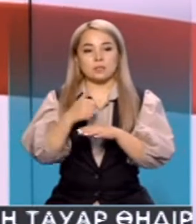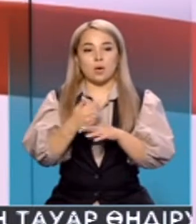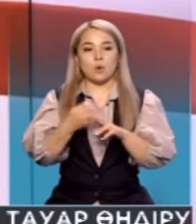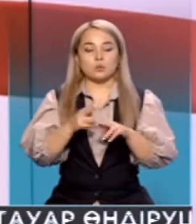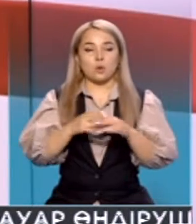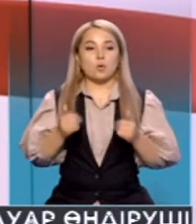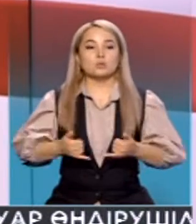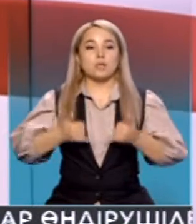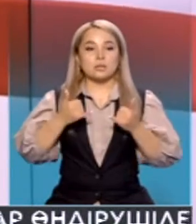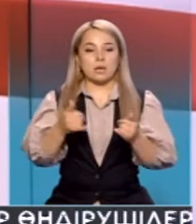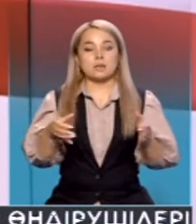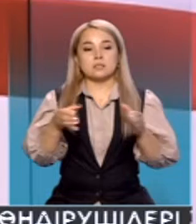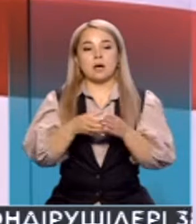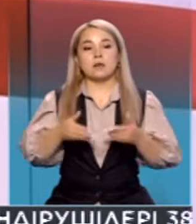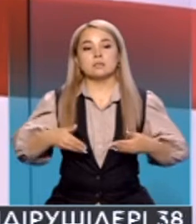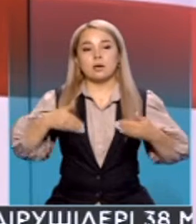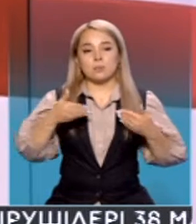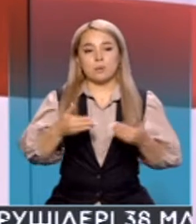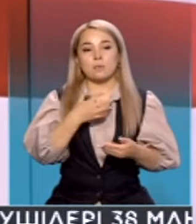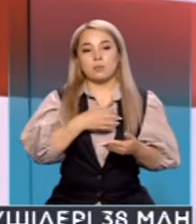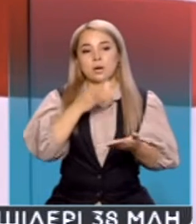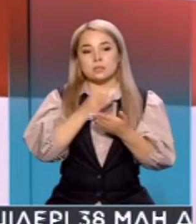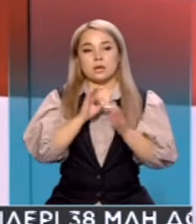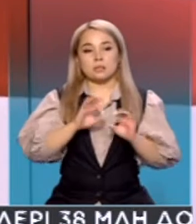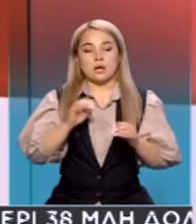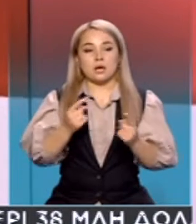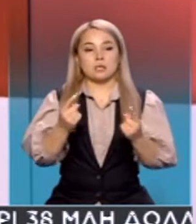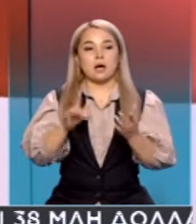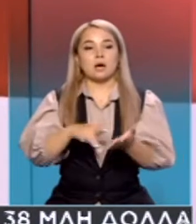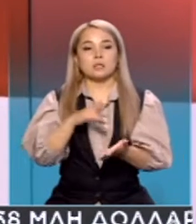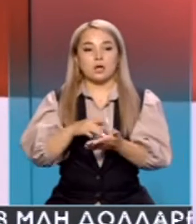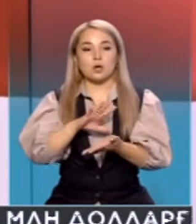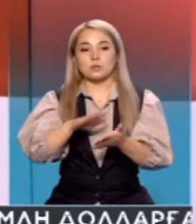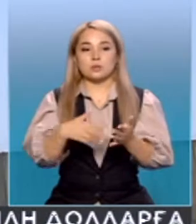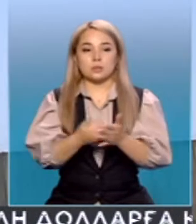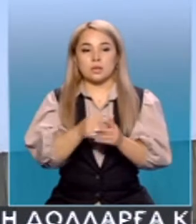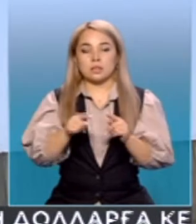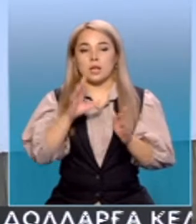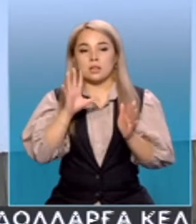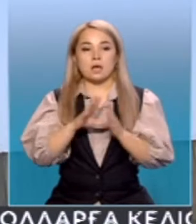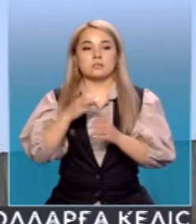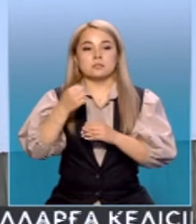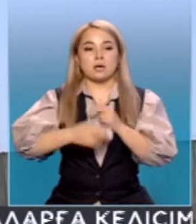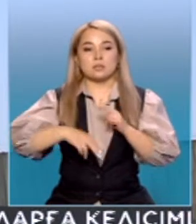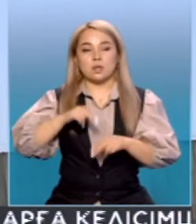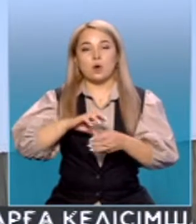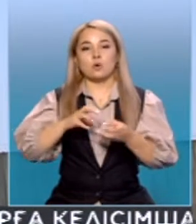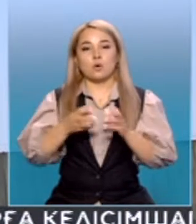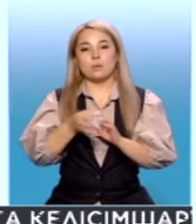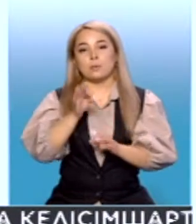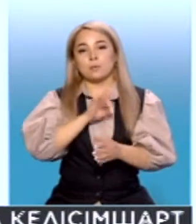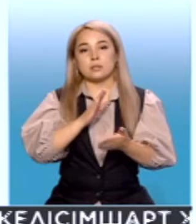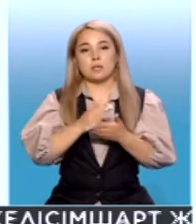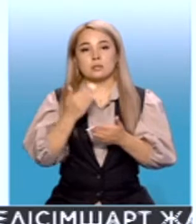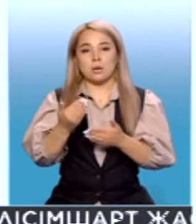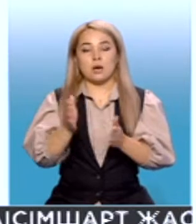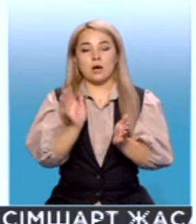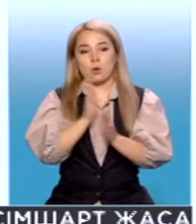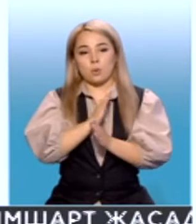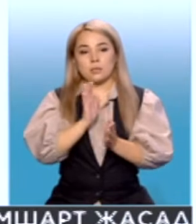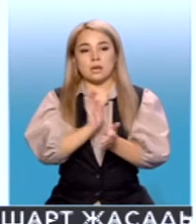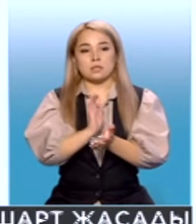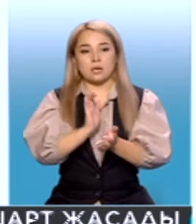бұл ұсынысын сарапшылар аса маңызды дейді. Ірі қалаларда әлі күнге дейін жылу электр станциялары көмір пайдаланады. Ауаны ластайтын